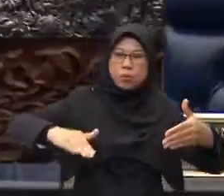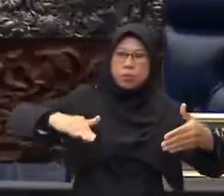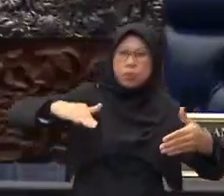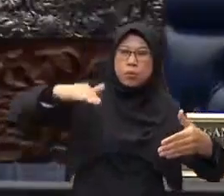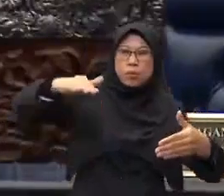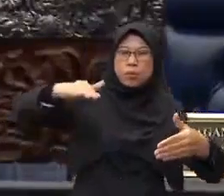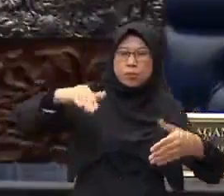aliran air banjir terima